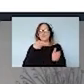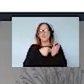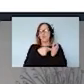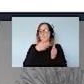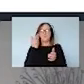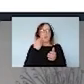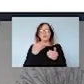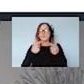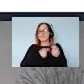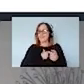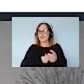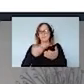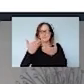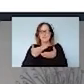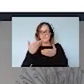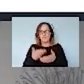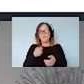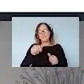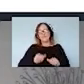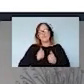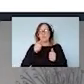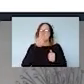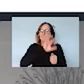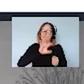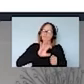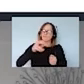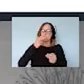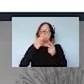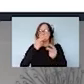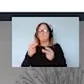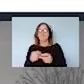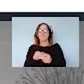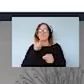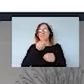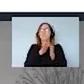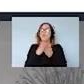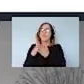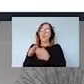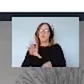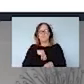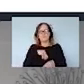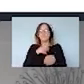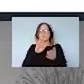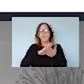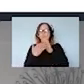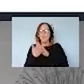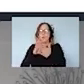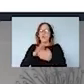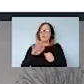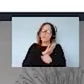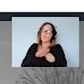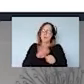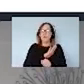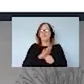bardzo serdecznie zachęcam też, żeby sobie je poprzeglądać. Będziemy ten katalog układać,